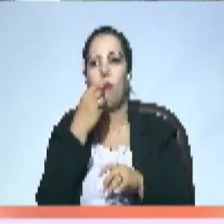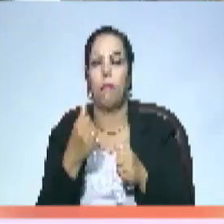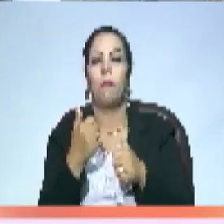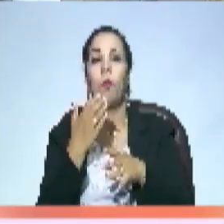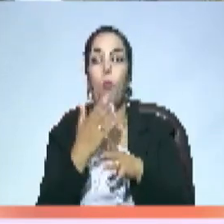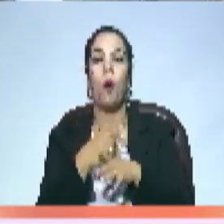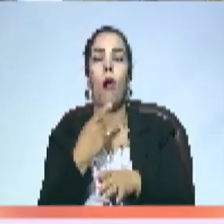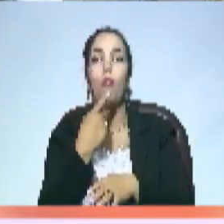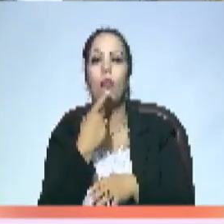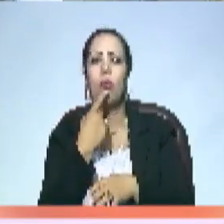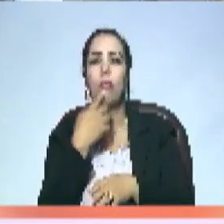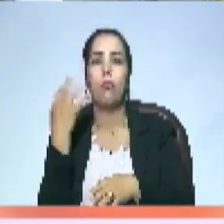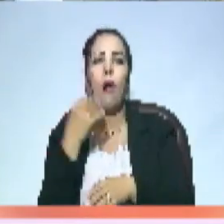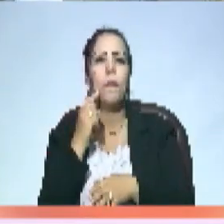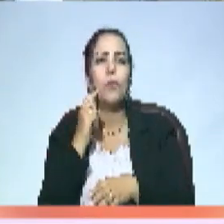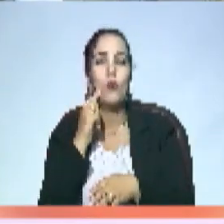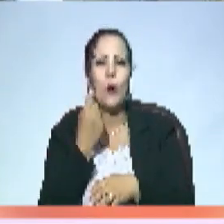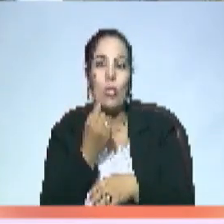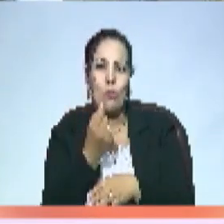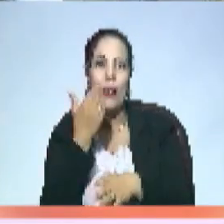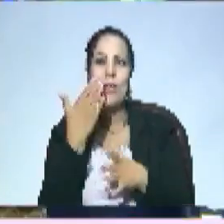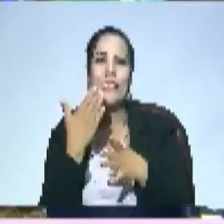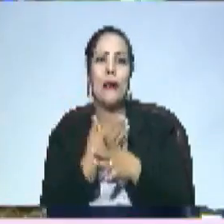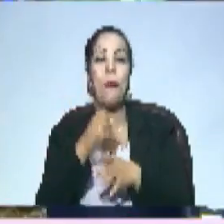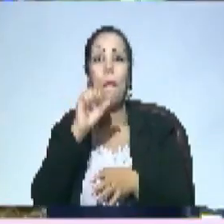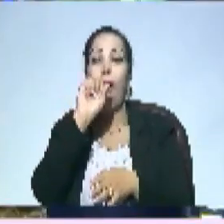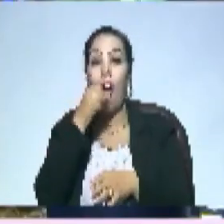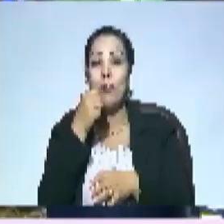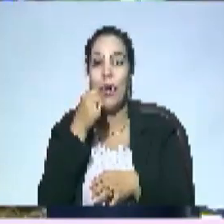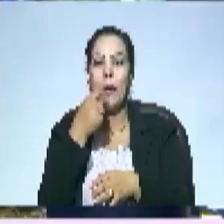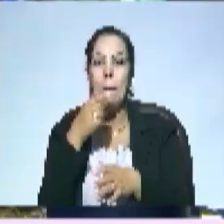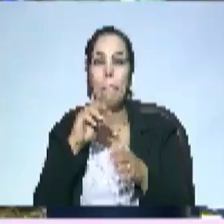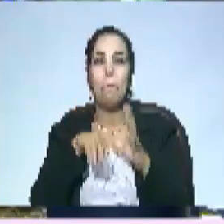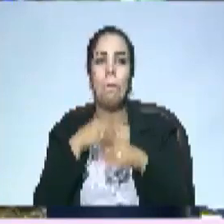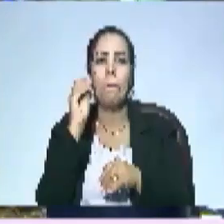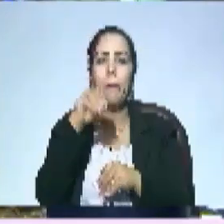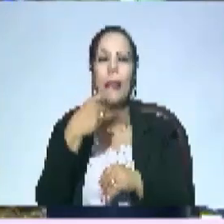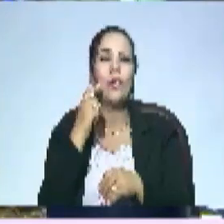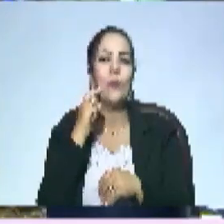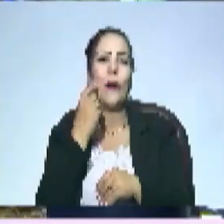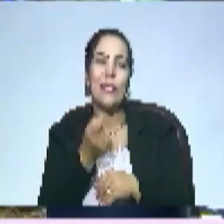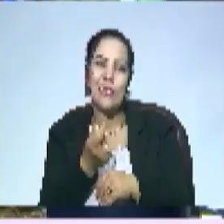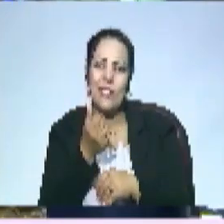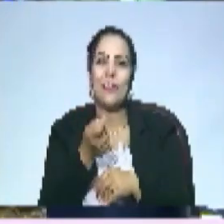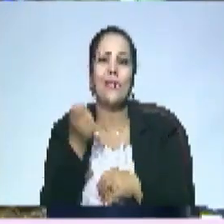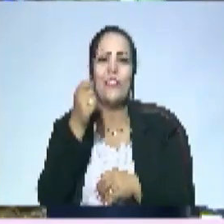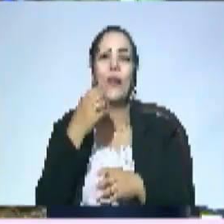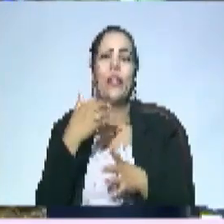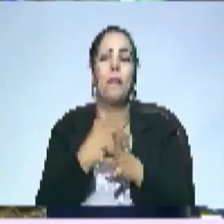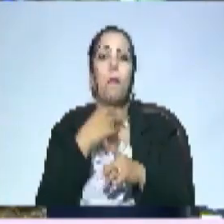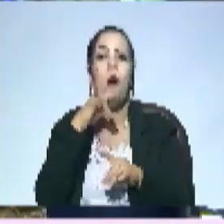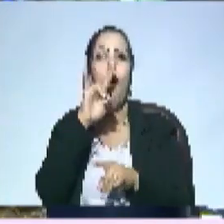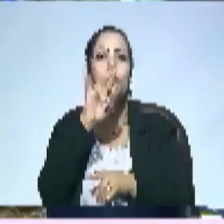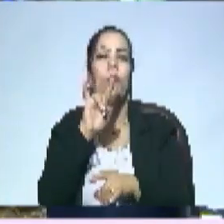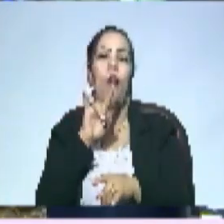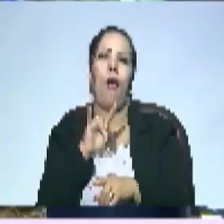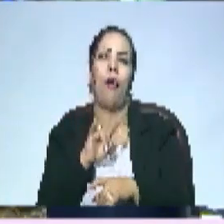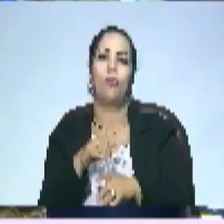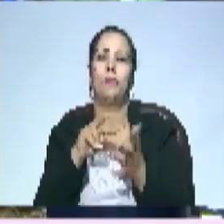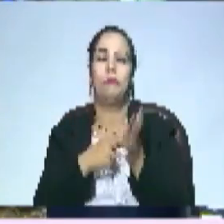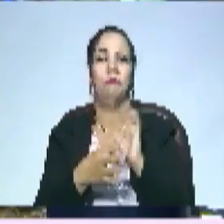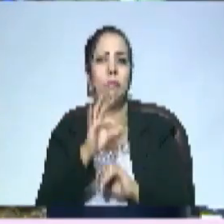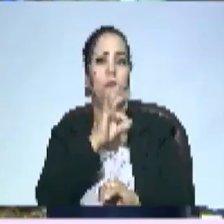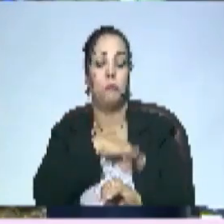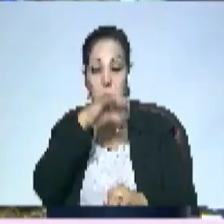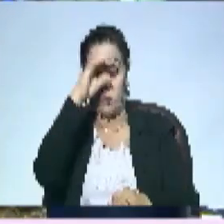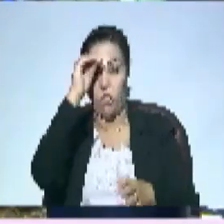والطعم بيسكر شوية، لان الجزر بيسكر الكلام وبيخليه 10 على 10، وبيديني قيمة غذائية. ولو